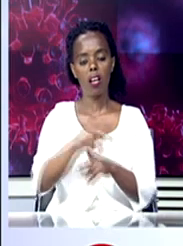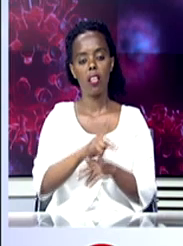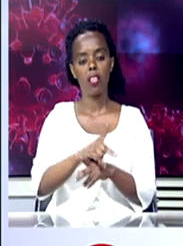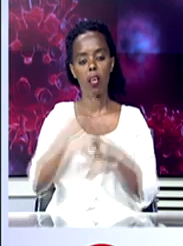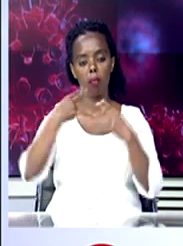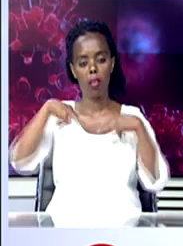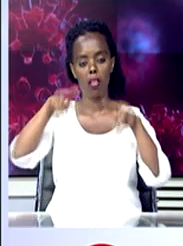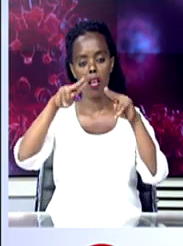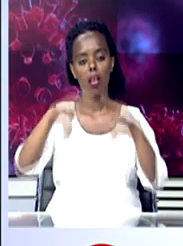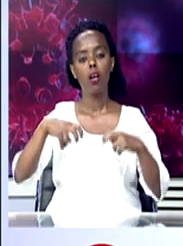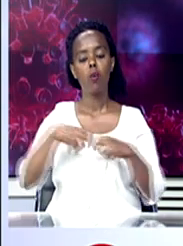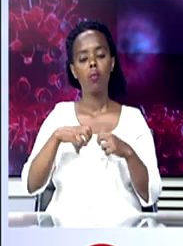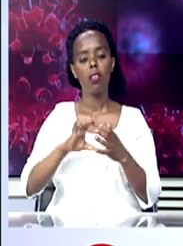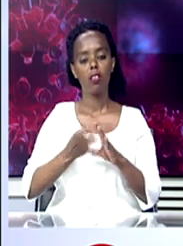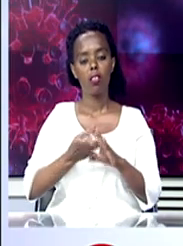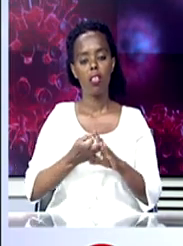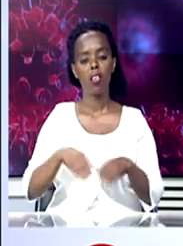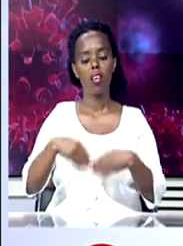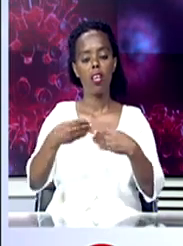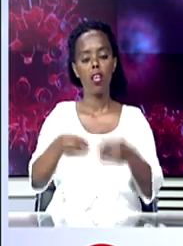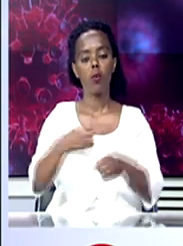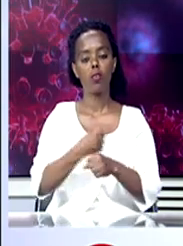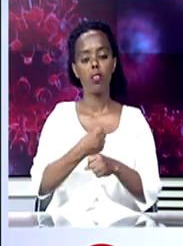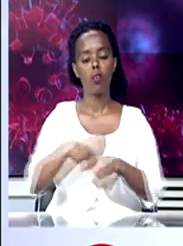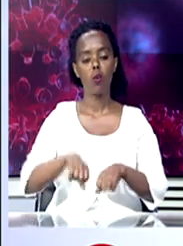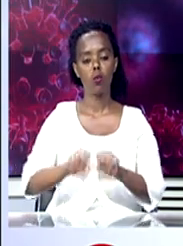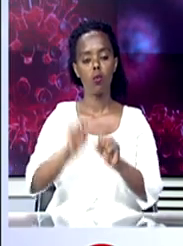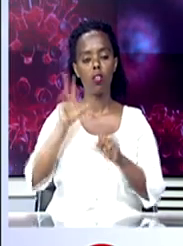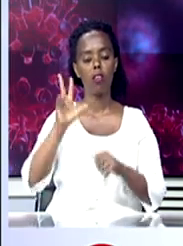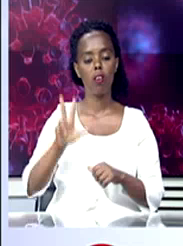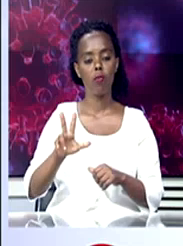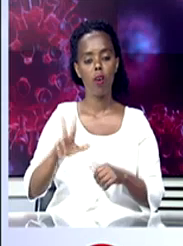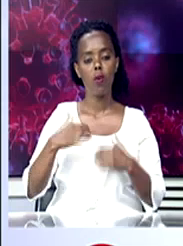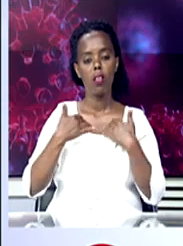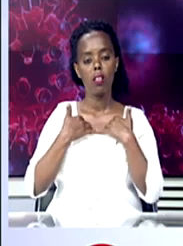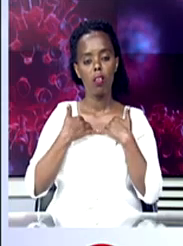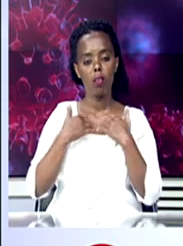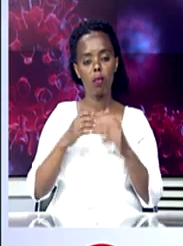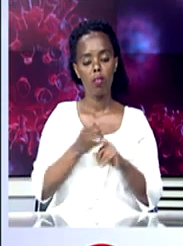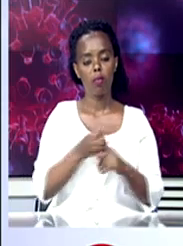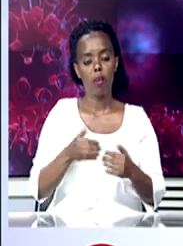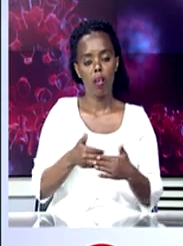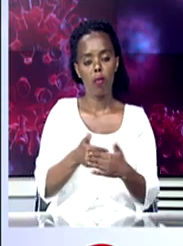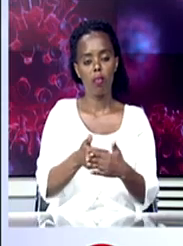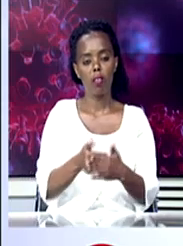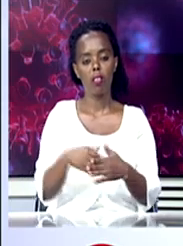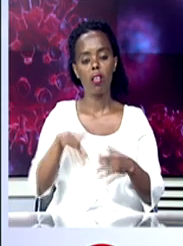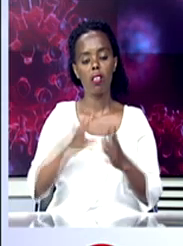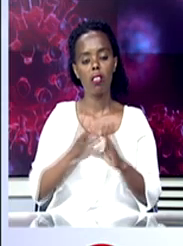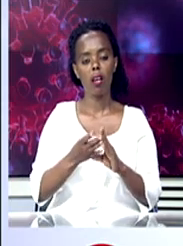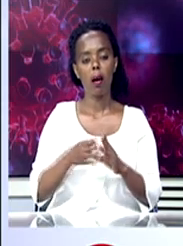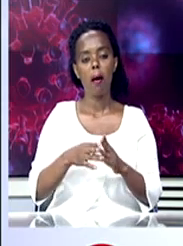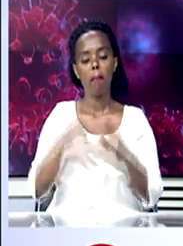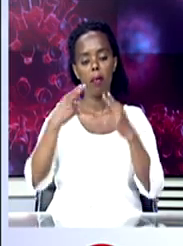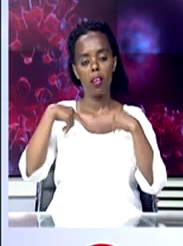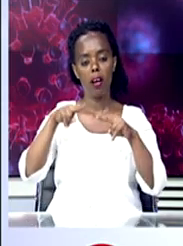miidiyaan koominikeeshiniin kenne hojiirra oolchuun. Sadaffaa warri dhaqqabamummaadhaa fi bira ga'ummaan caasaa mootummaas miidiyaas bira